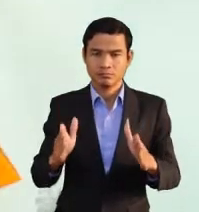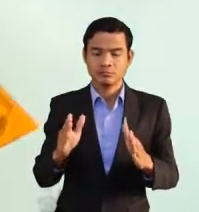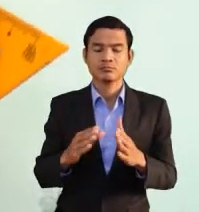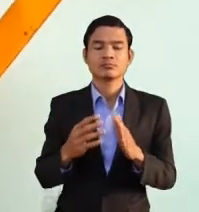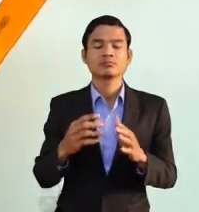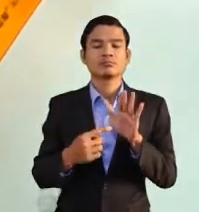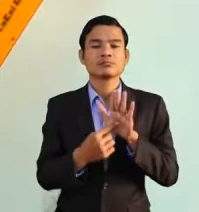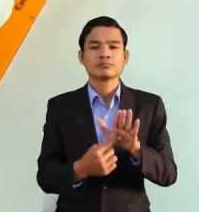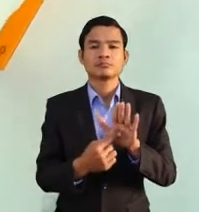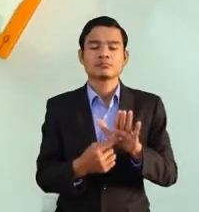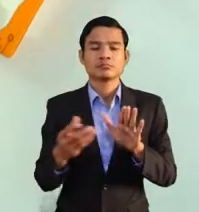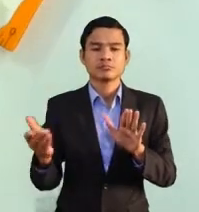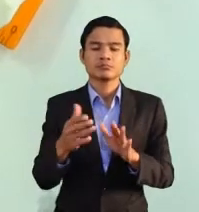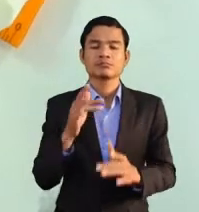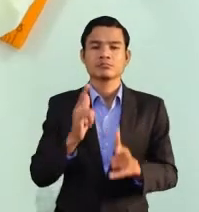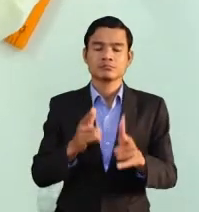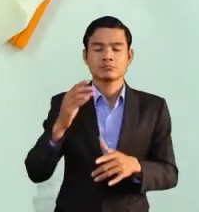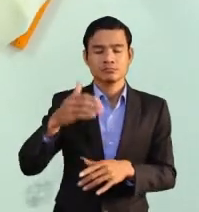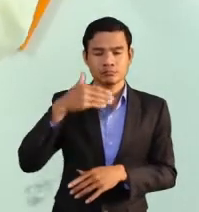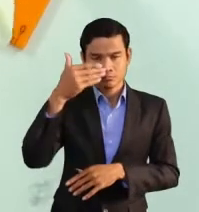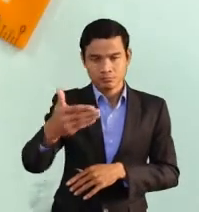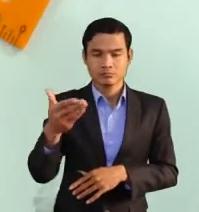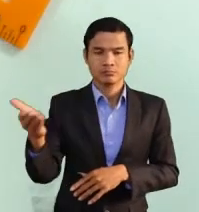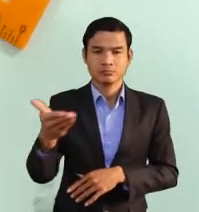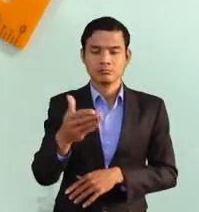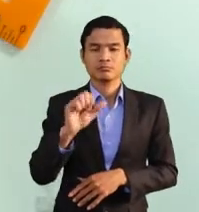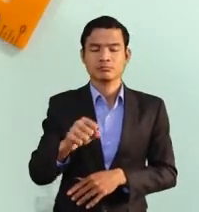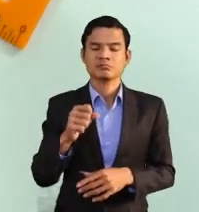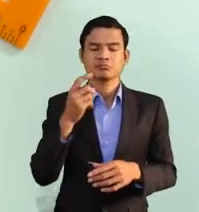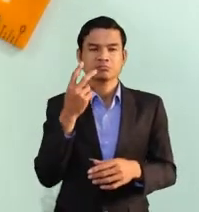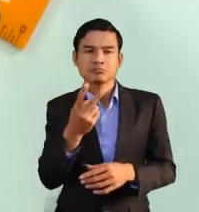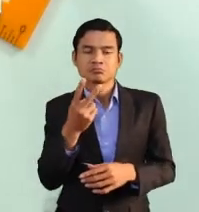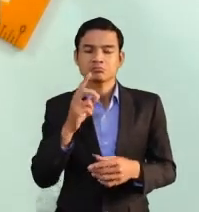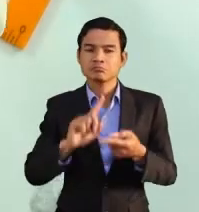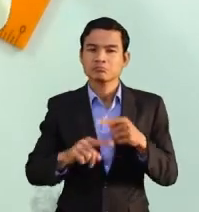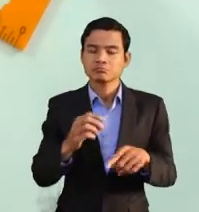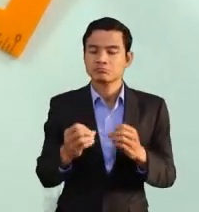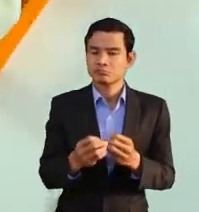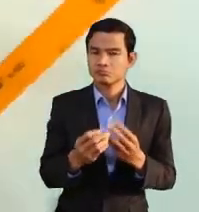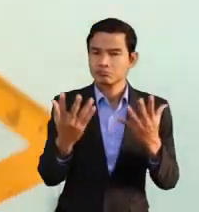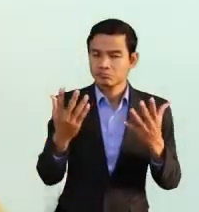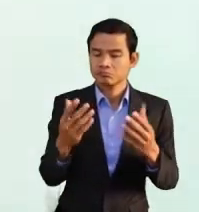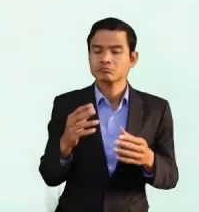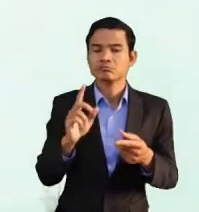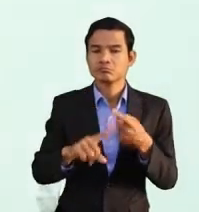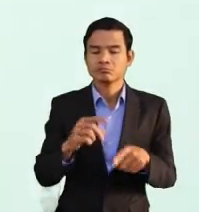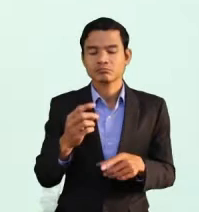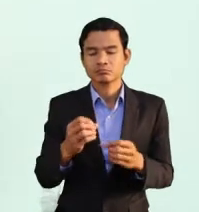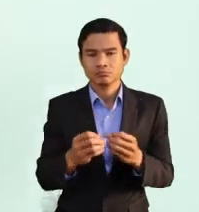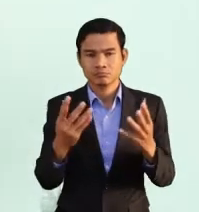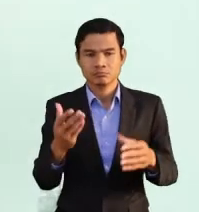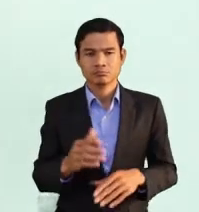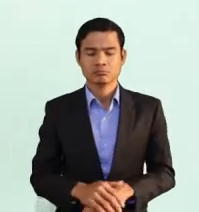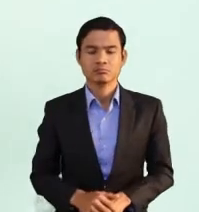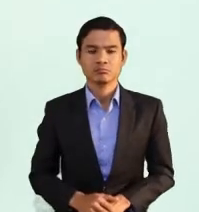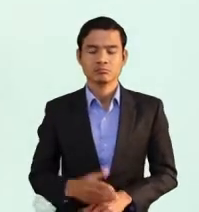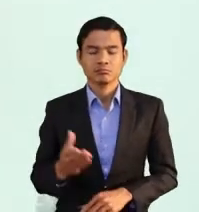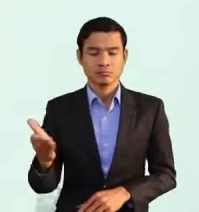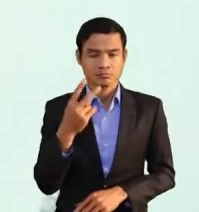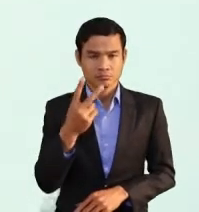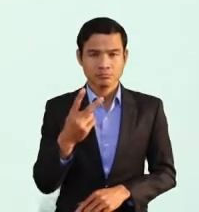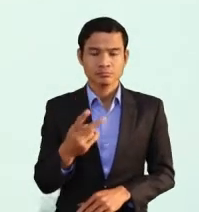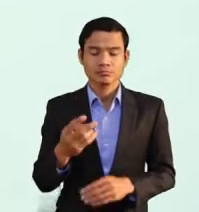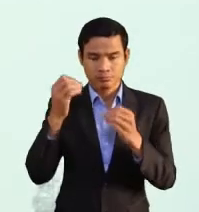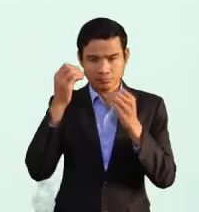khoản ta ủ tiêu hoa thả bà thằng ngày cao tới con chụp và tiêu lệ trả nè nó còn á cha chẳng con mưa